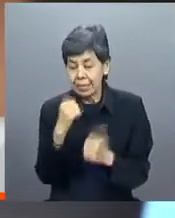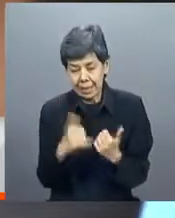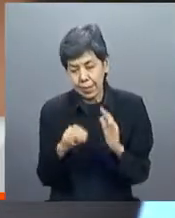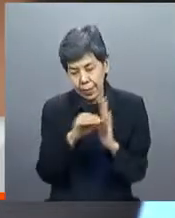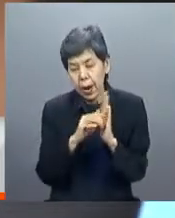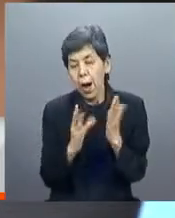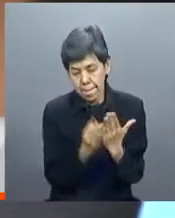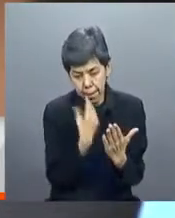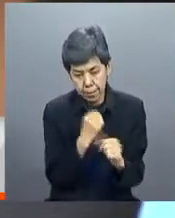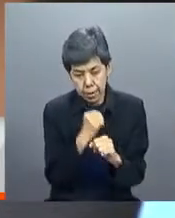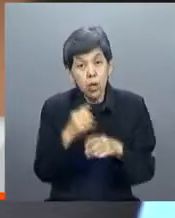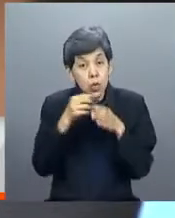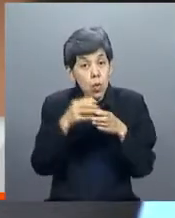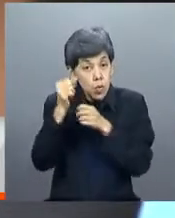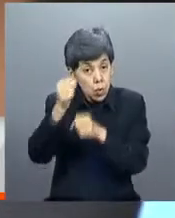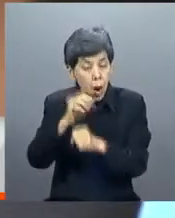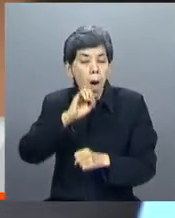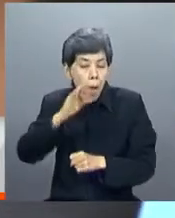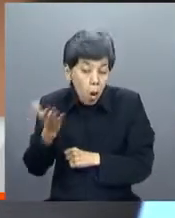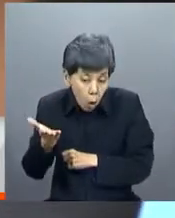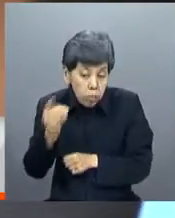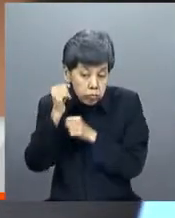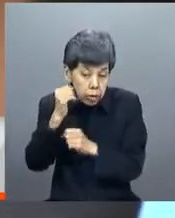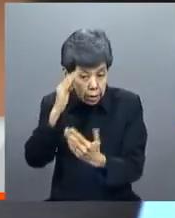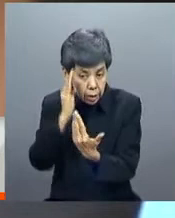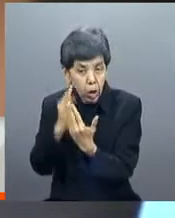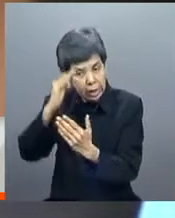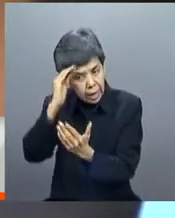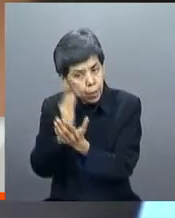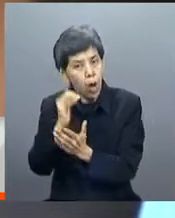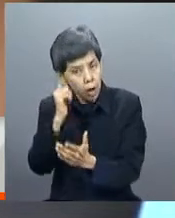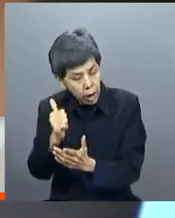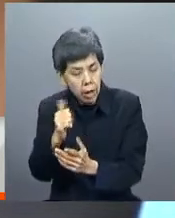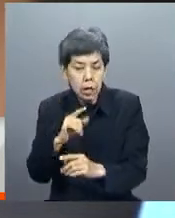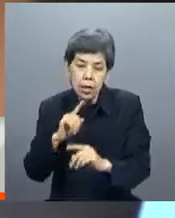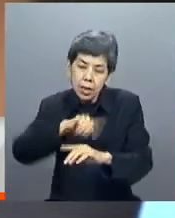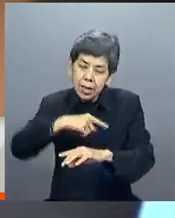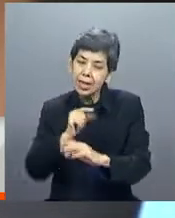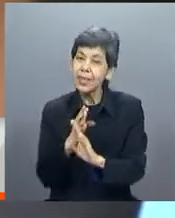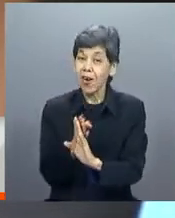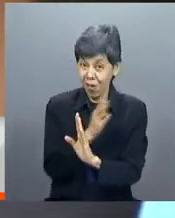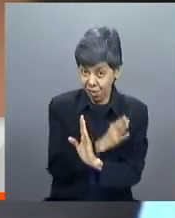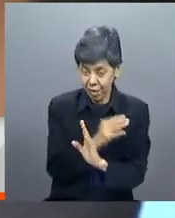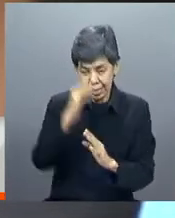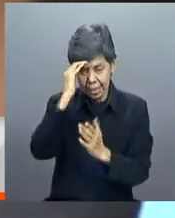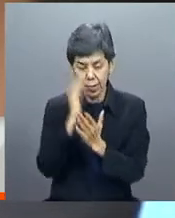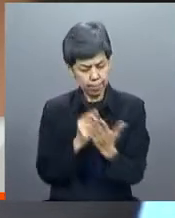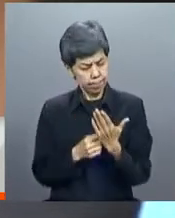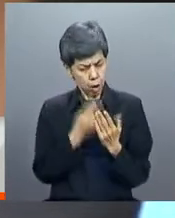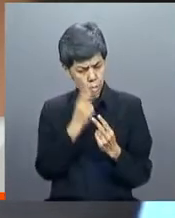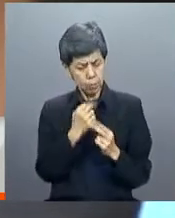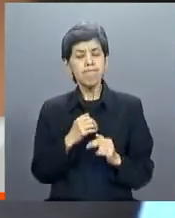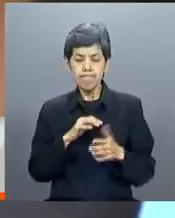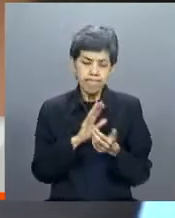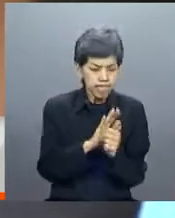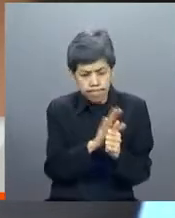เพียงว่าให้ผู้ชุมนุมแจ้งขออนุญาตกับตำรวจในท้องที่ก่อน24ชั่วโมงโดยตำรวจมีหน้าที่อำนวย